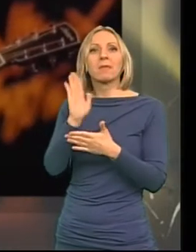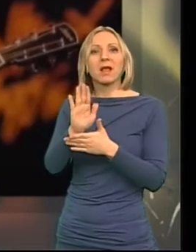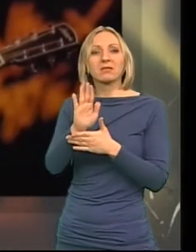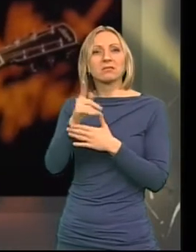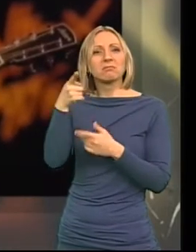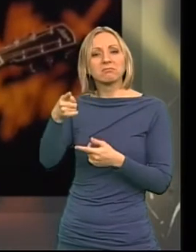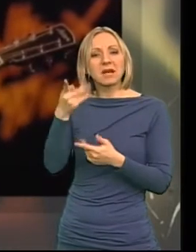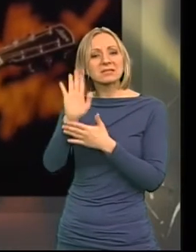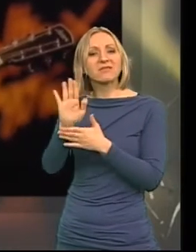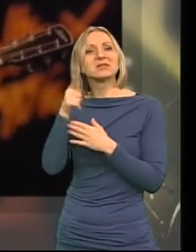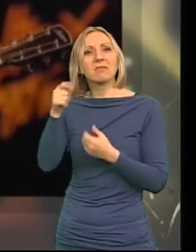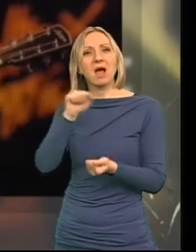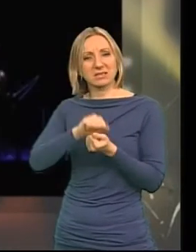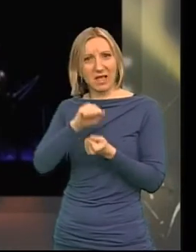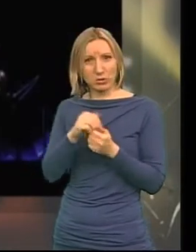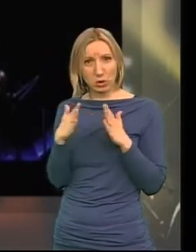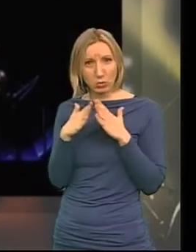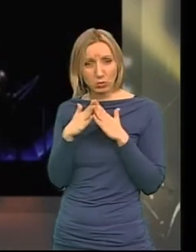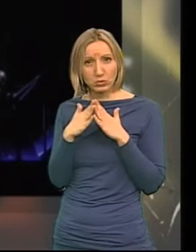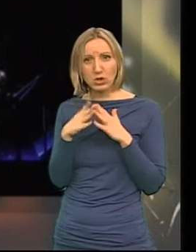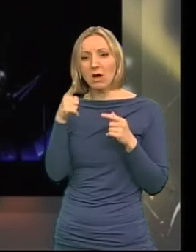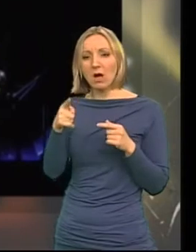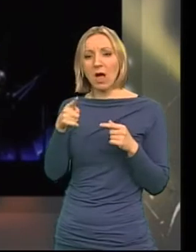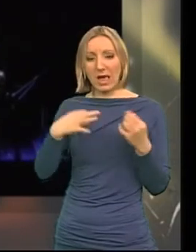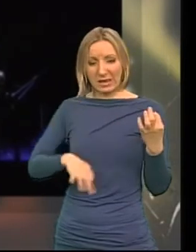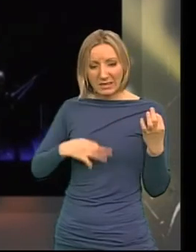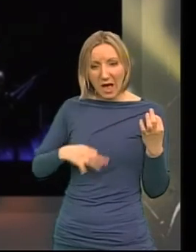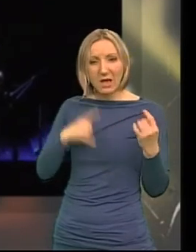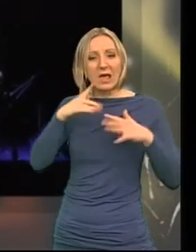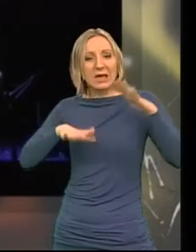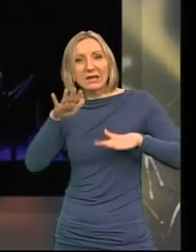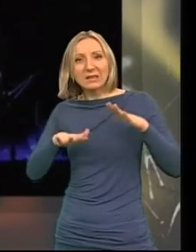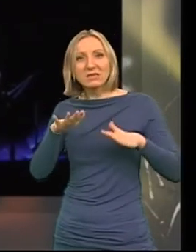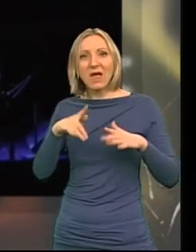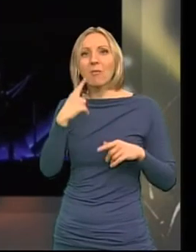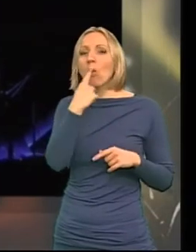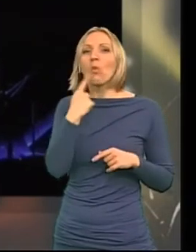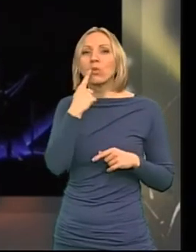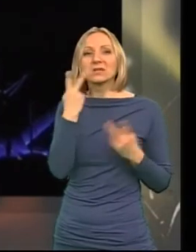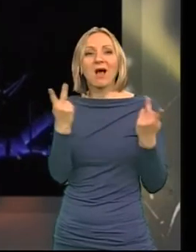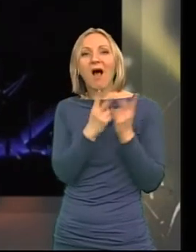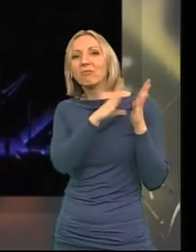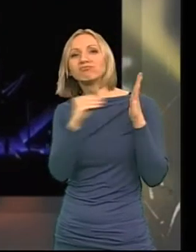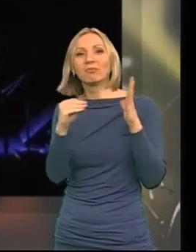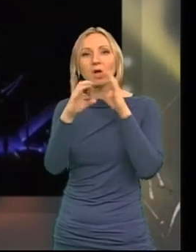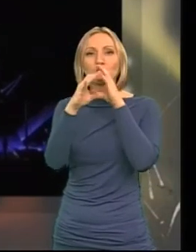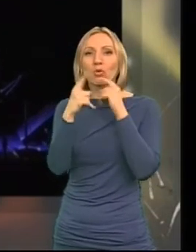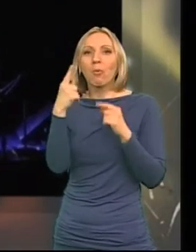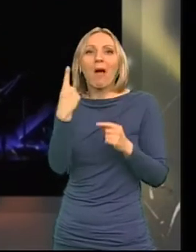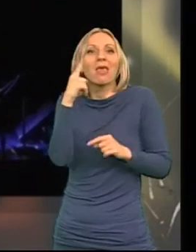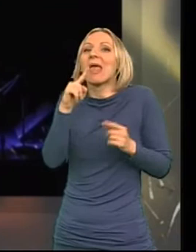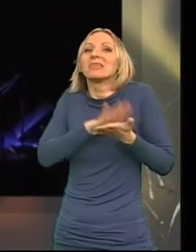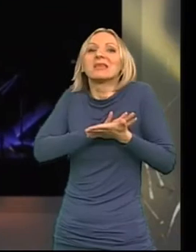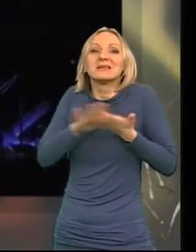kuća. On kombinuje svoj specifičan glas, gitaru, ritam i imitaciju zvuka trube pomoć usana, stvarajući jedinstven šou jednog